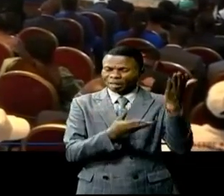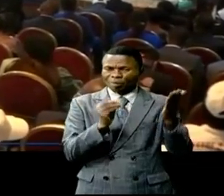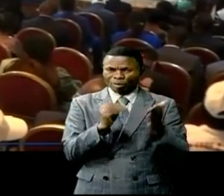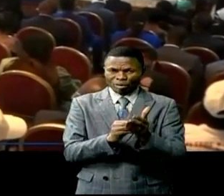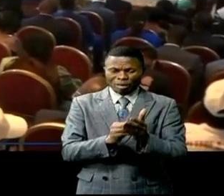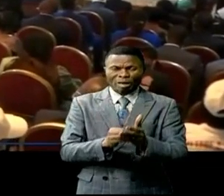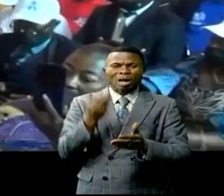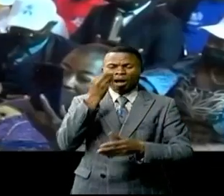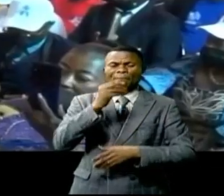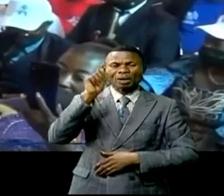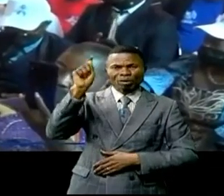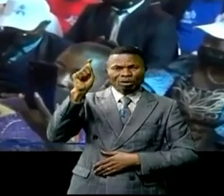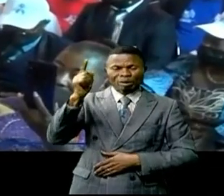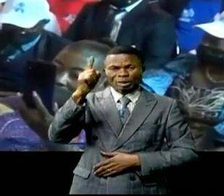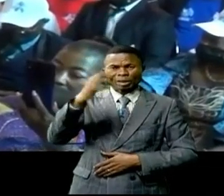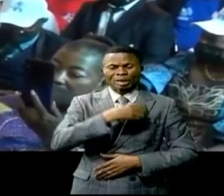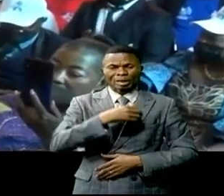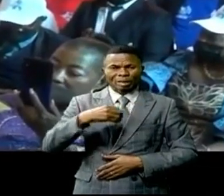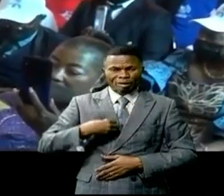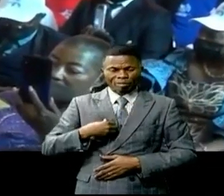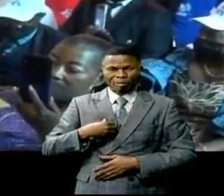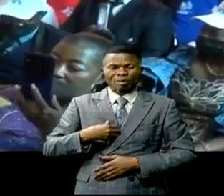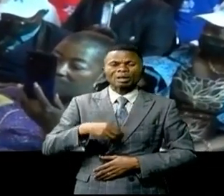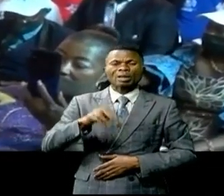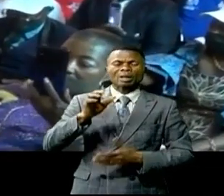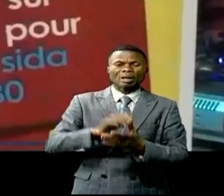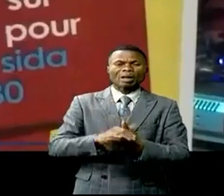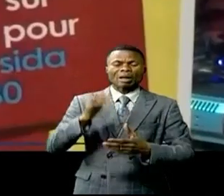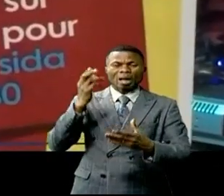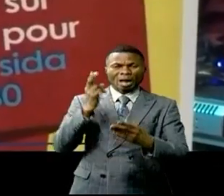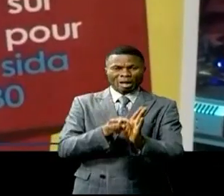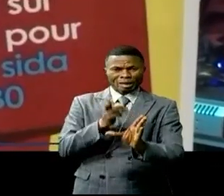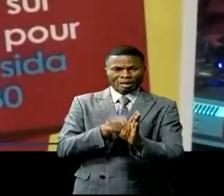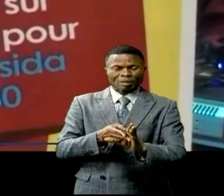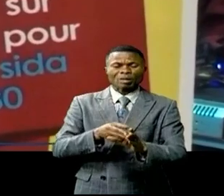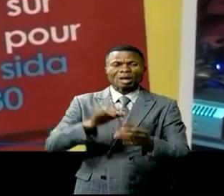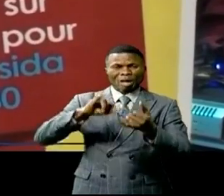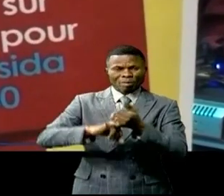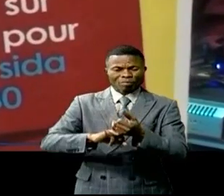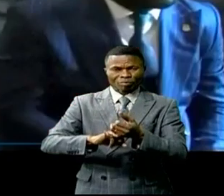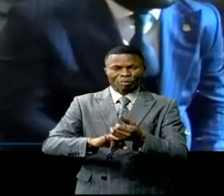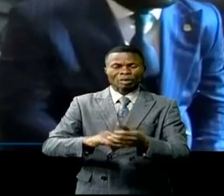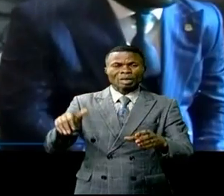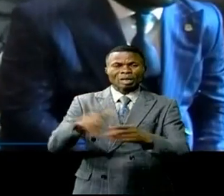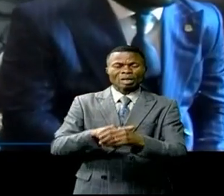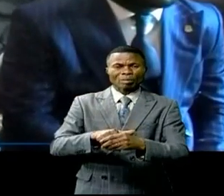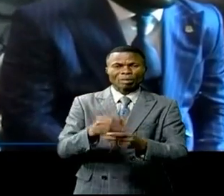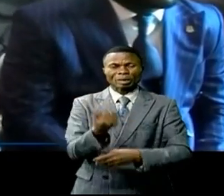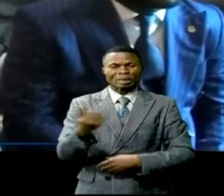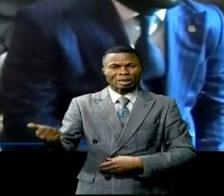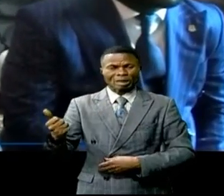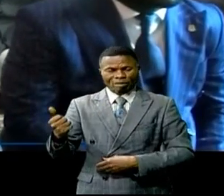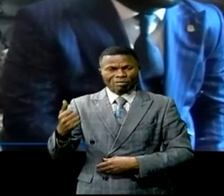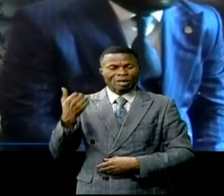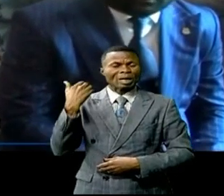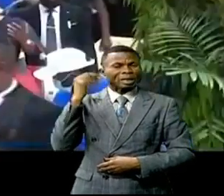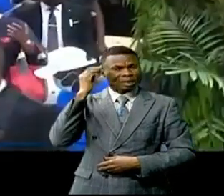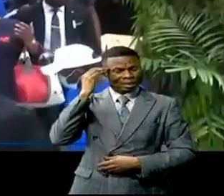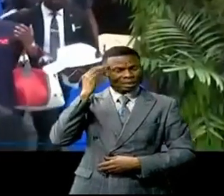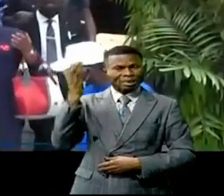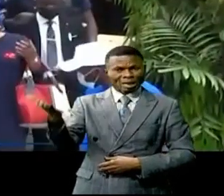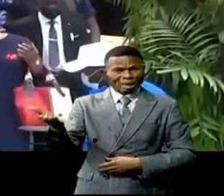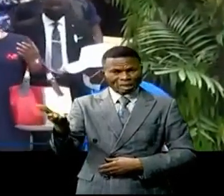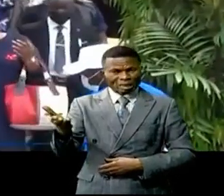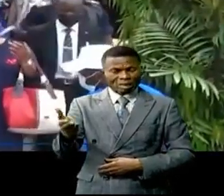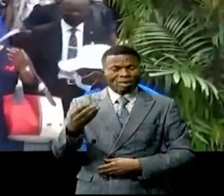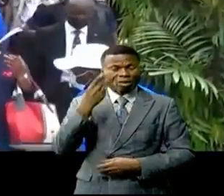du témoignage d'une femme PVV mariée et mère de deux enfants dont le mari et les enfants sont séronégatifs. C'est par